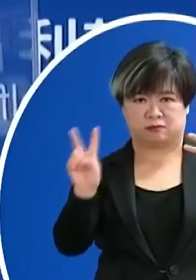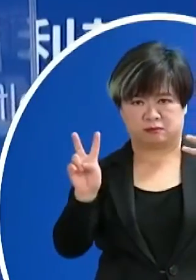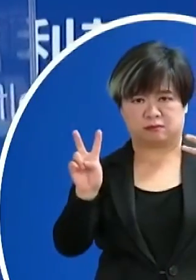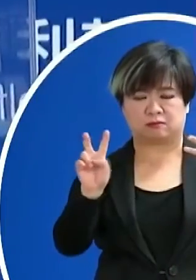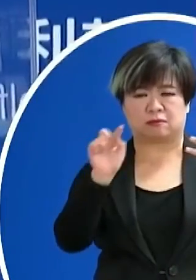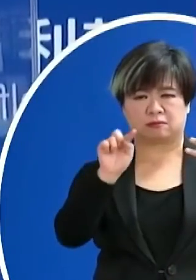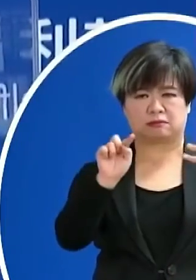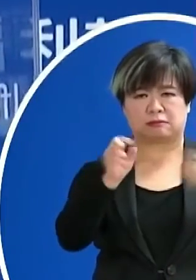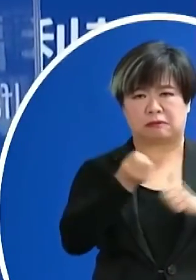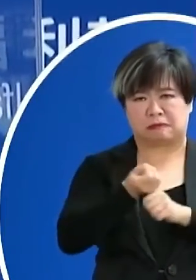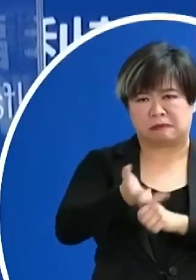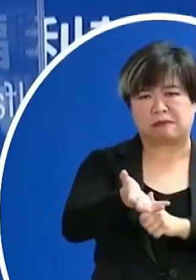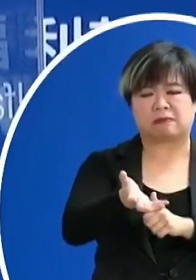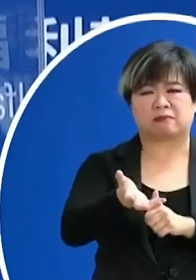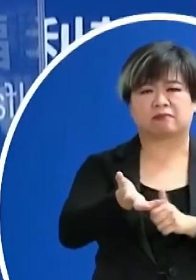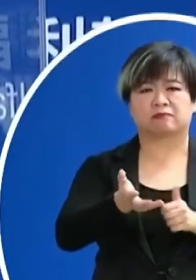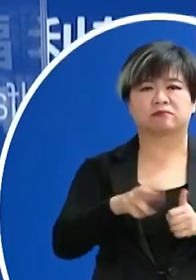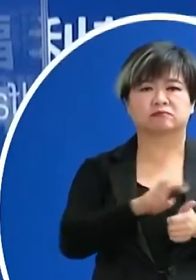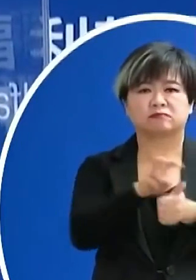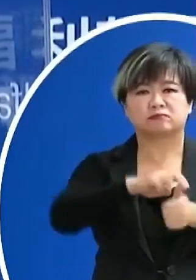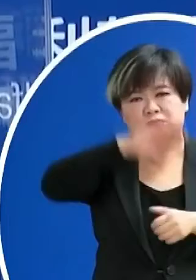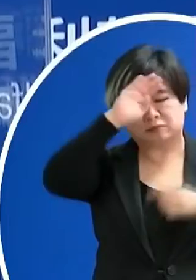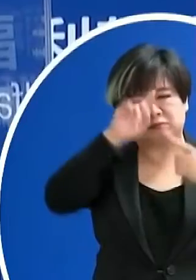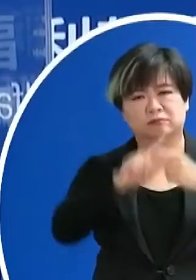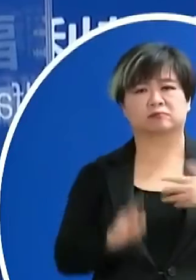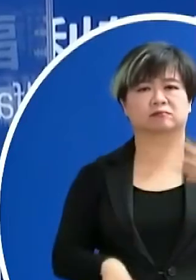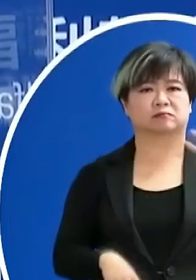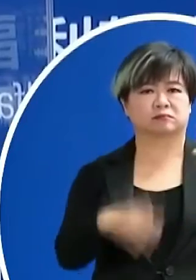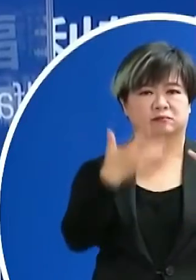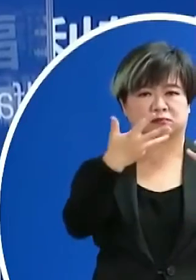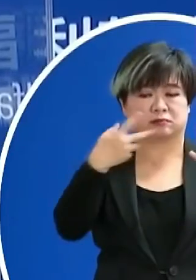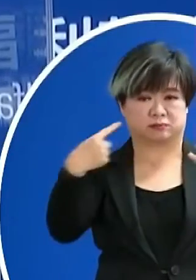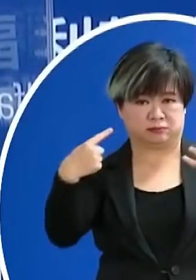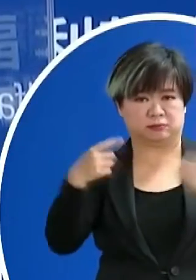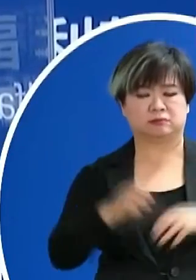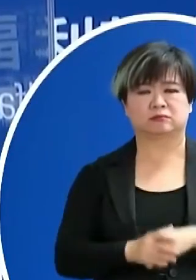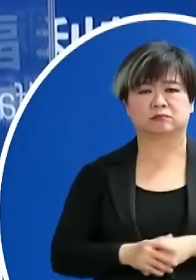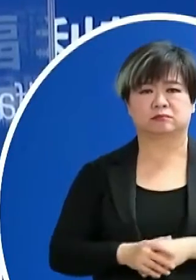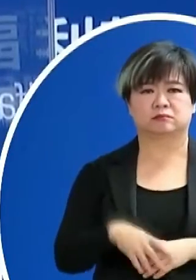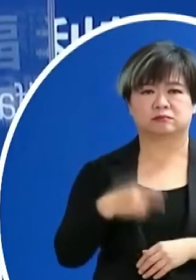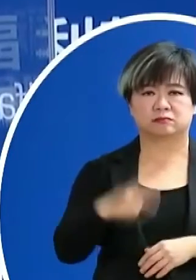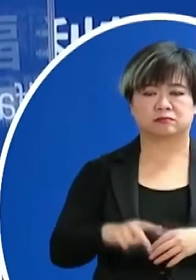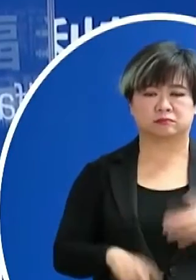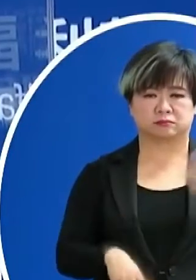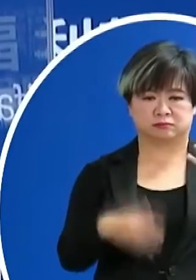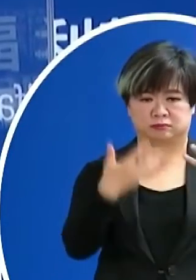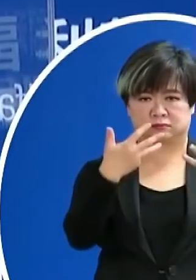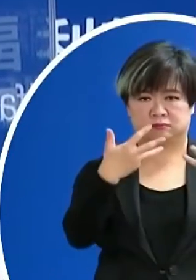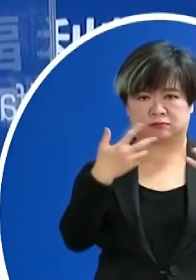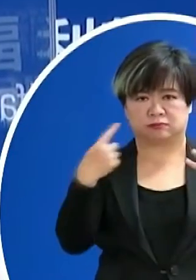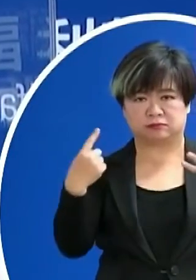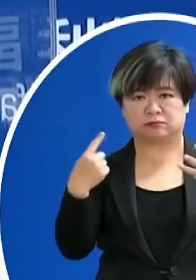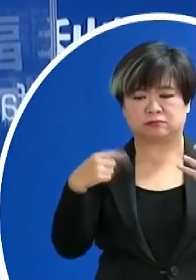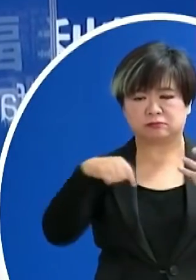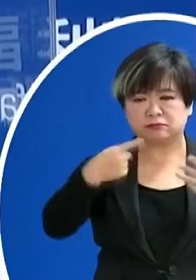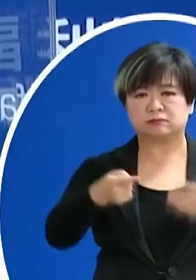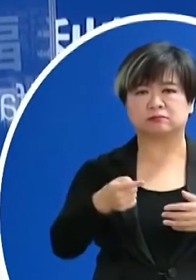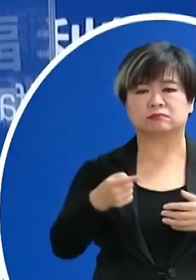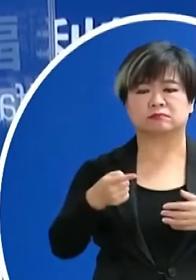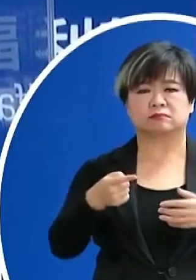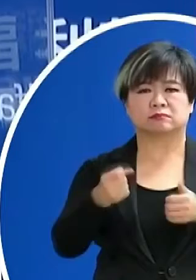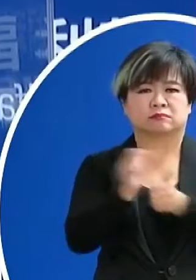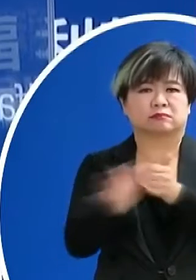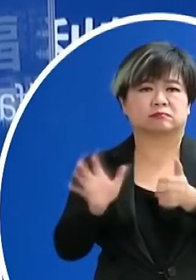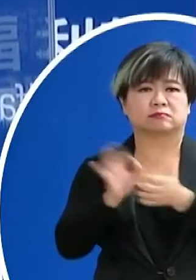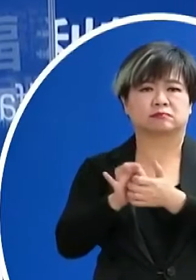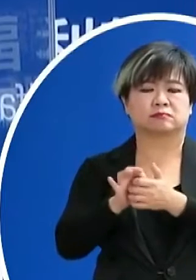852时候演出来的，照顾的病人881，然后在881里面再衍生是881的一个